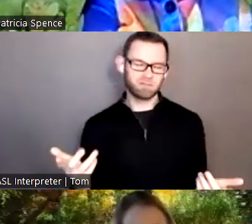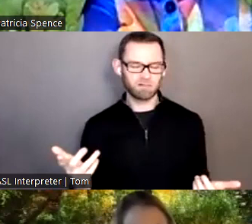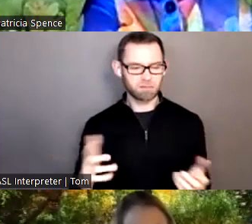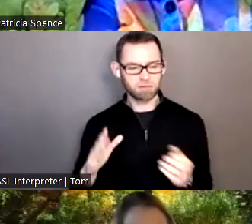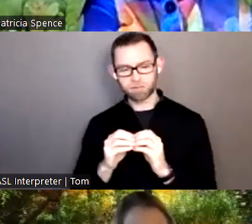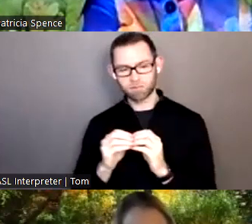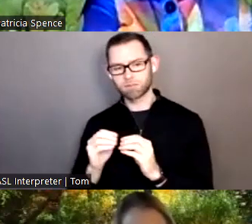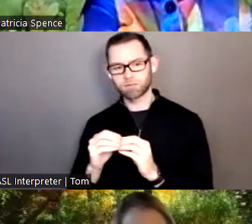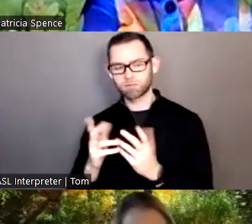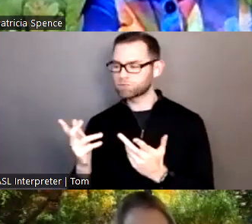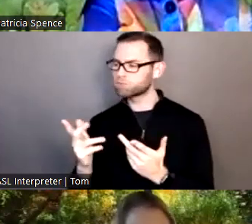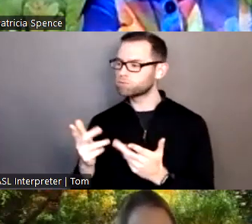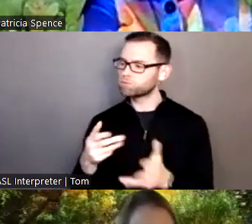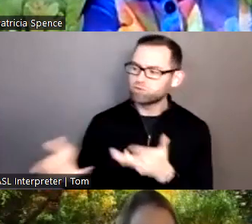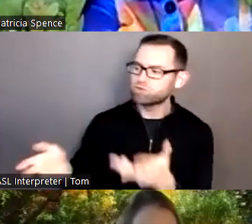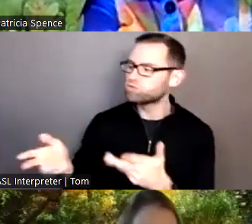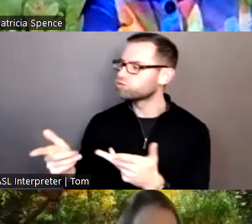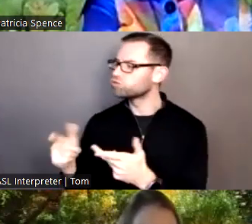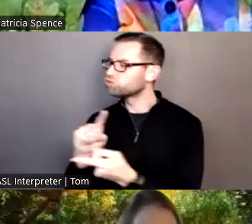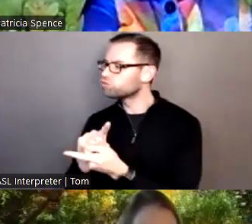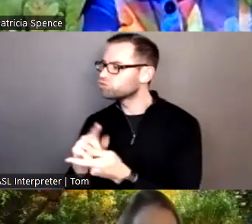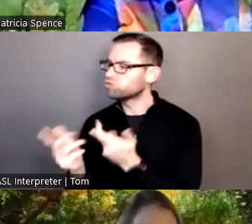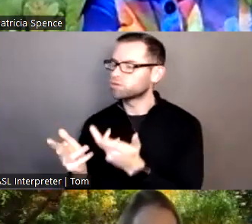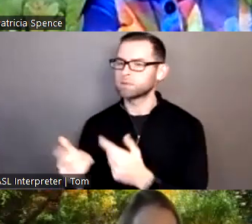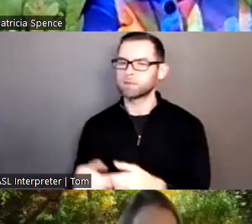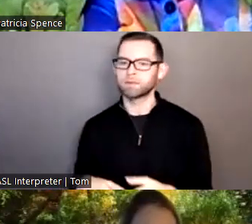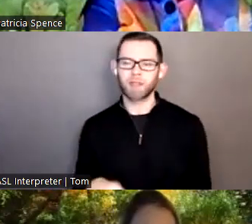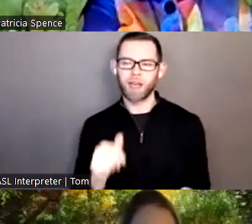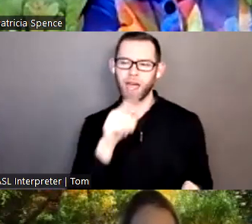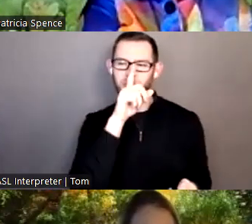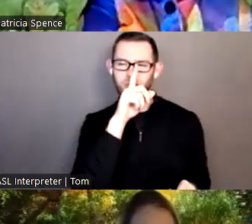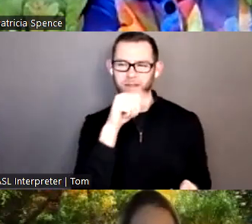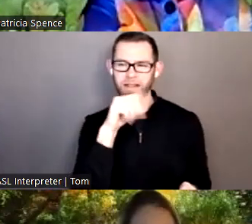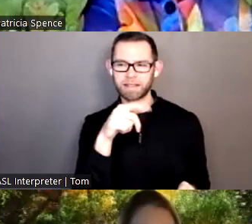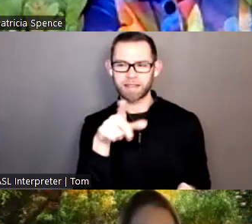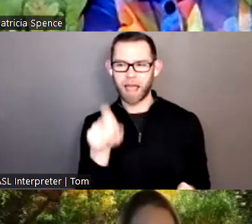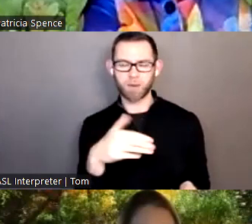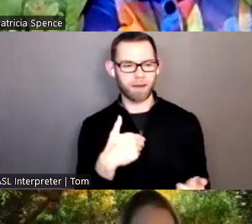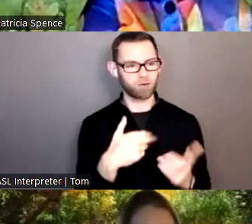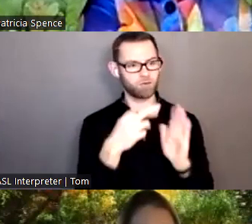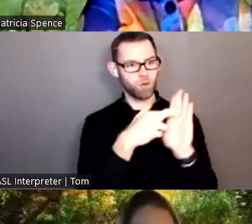Je sais que au lieu que nous étions dans une série de structures formelles,